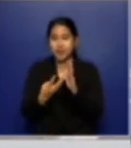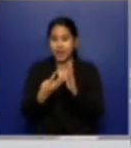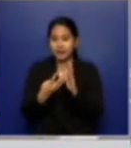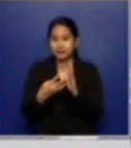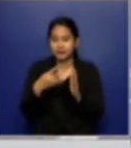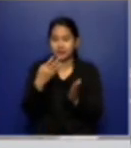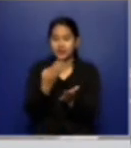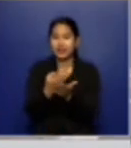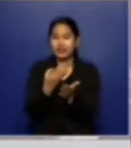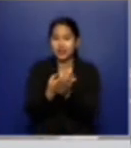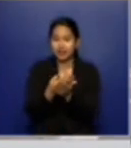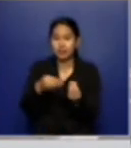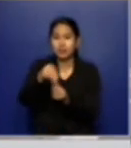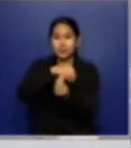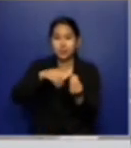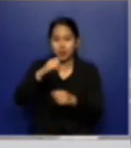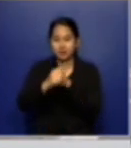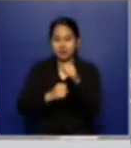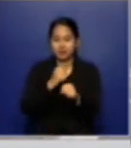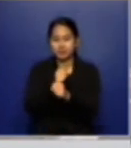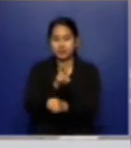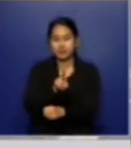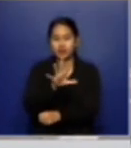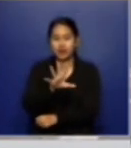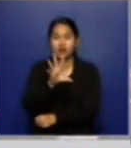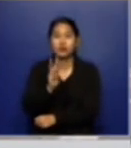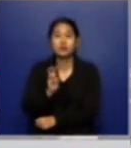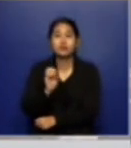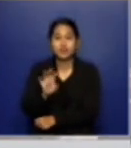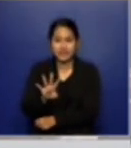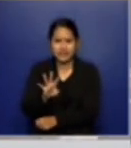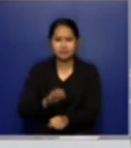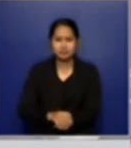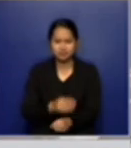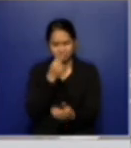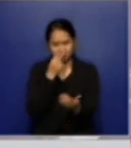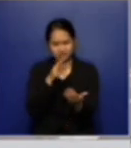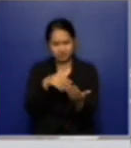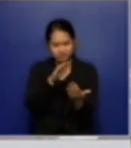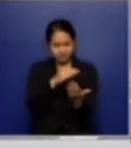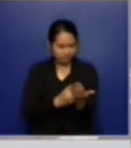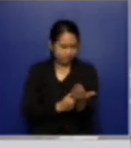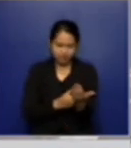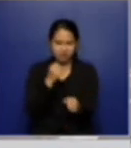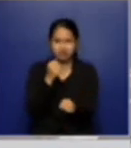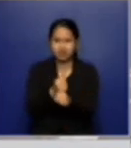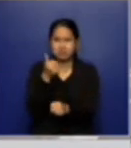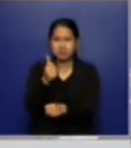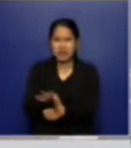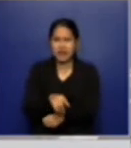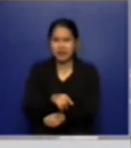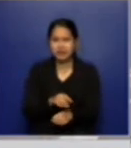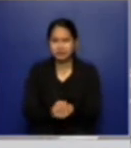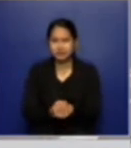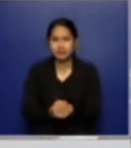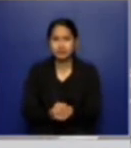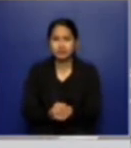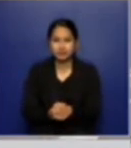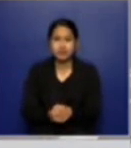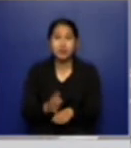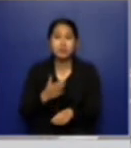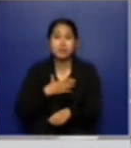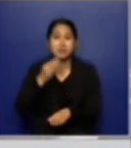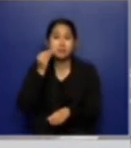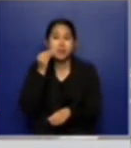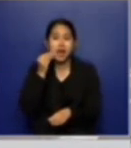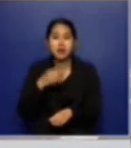าณรายจ่ายประจำปี2564นั้นยังไม่สามารถทำได้เช่นเคยค่ะแถวบ้านอีชั้นนะคะภาษ